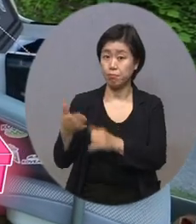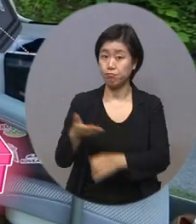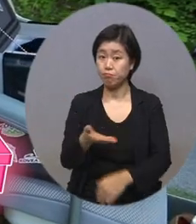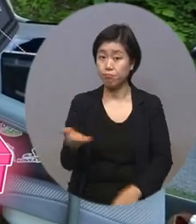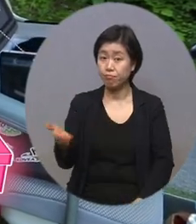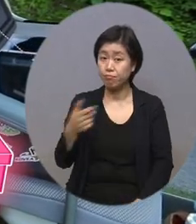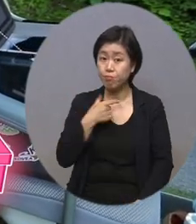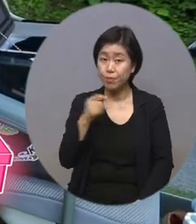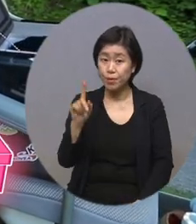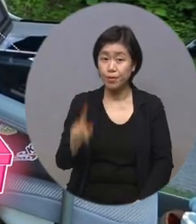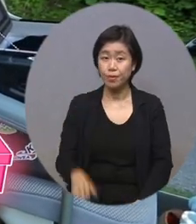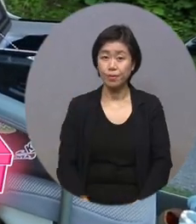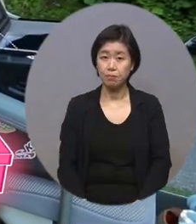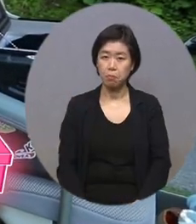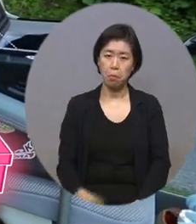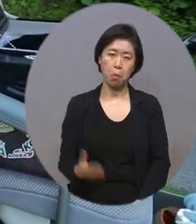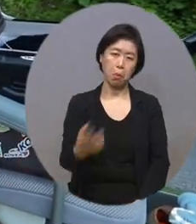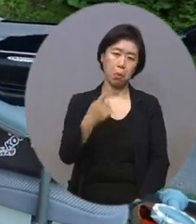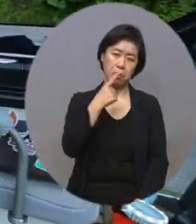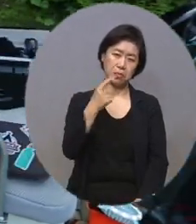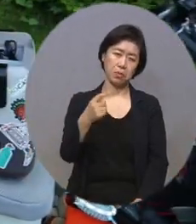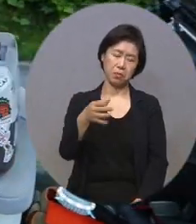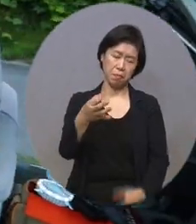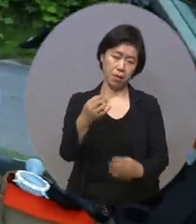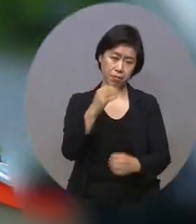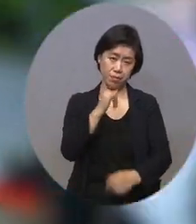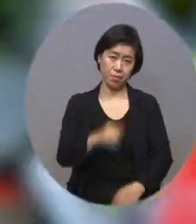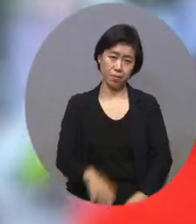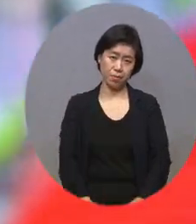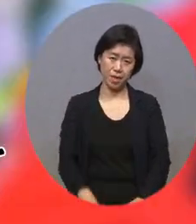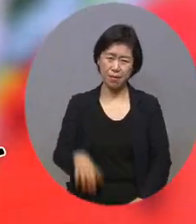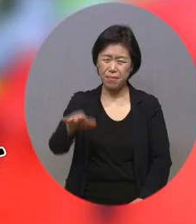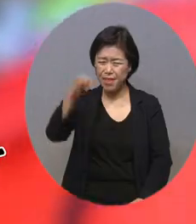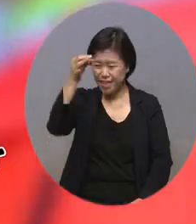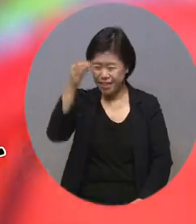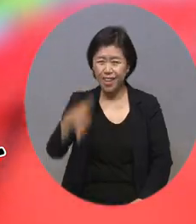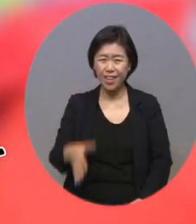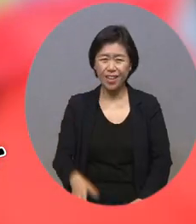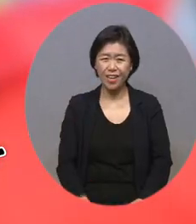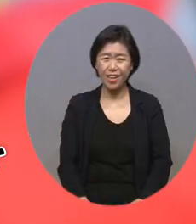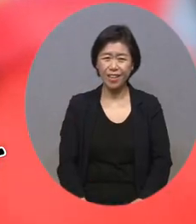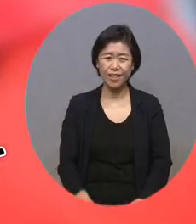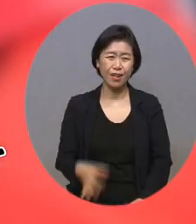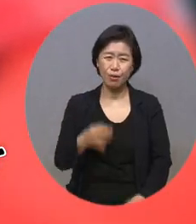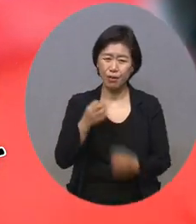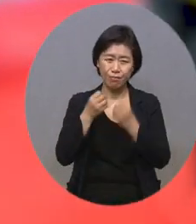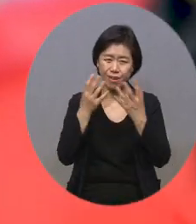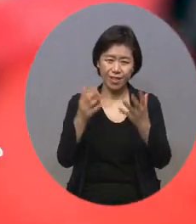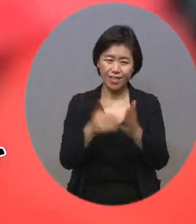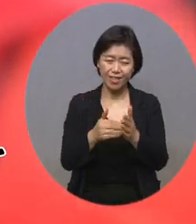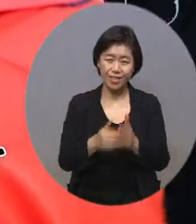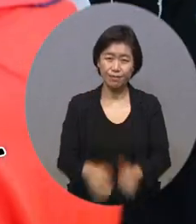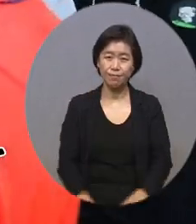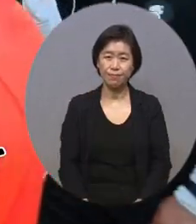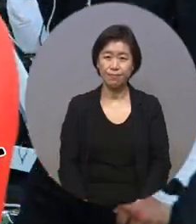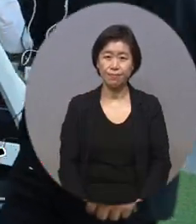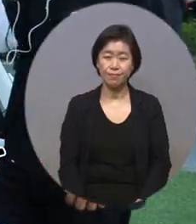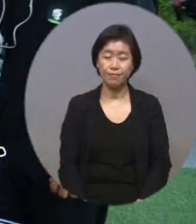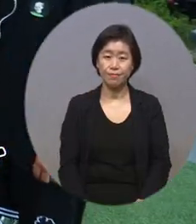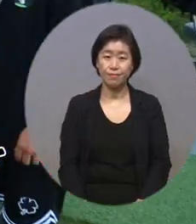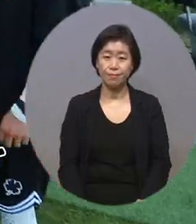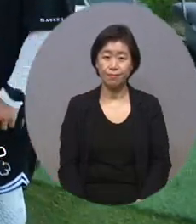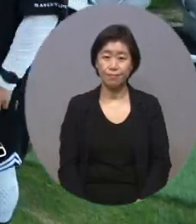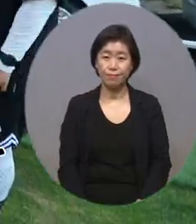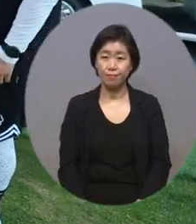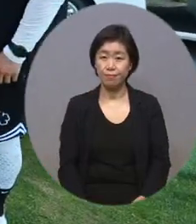멋있다. 멋있다. 진짜 부럽다. 뭐, 죄송합니다. 죄송합니다. 제가 카감님 쏠게요. 나 돈 많아요. 이거 이거?